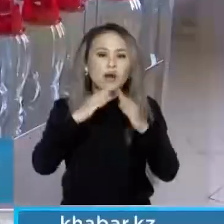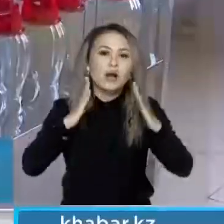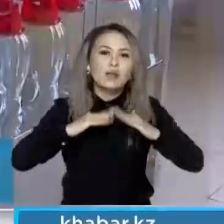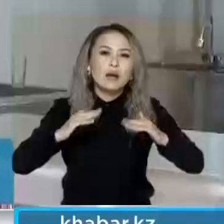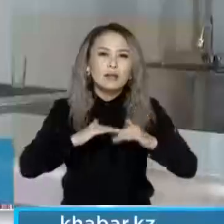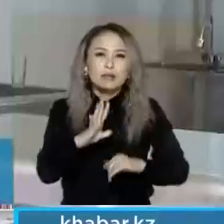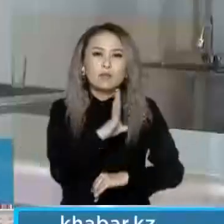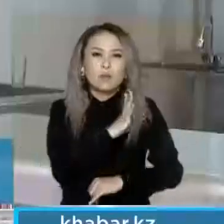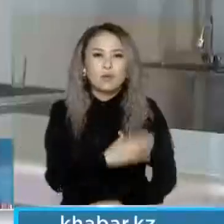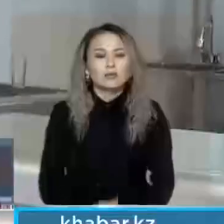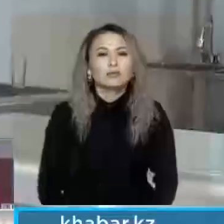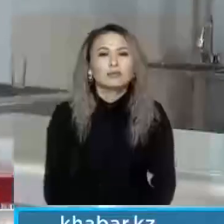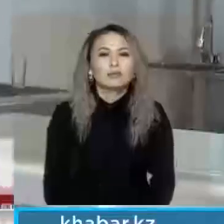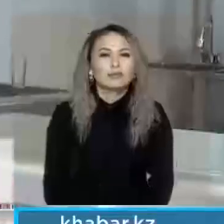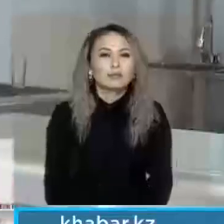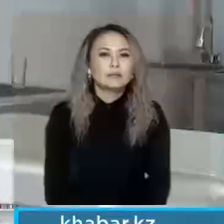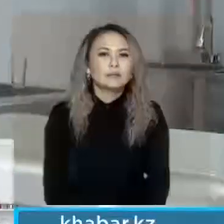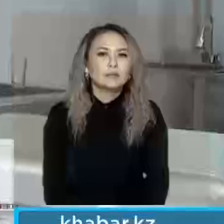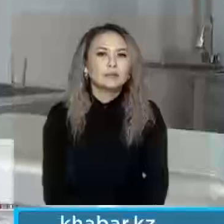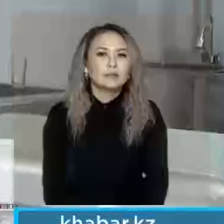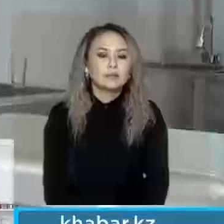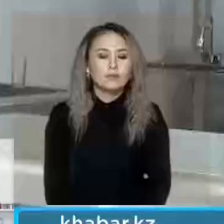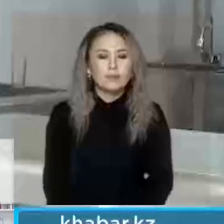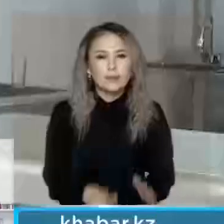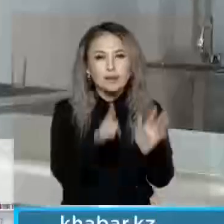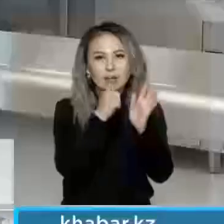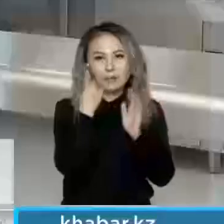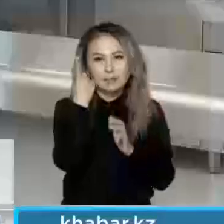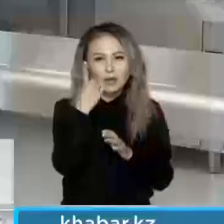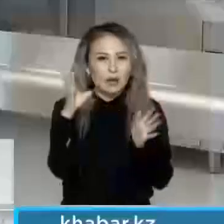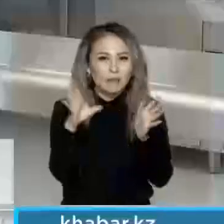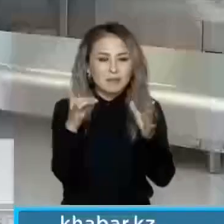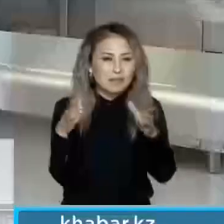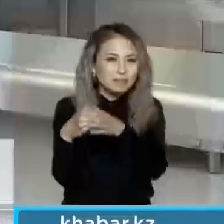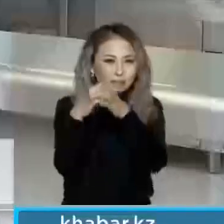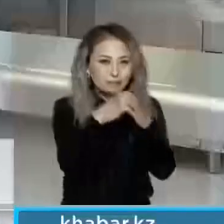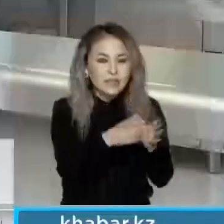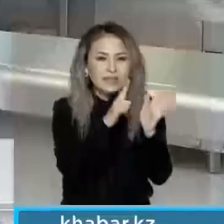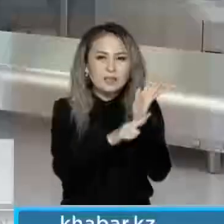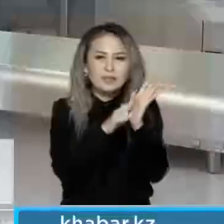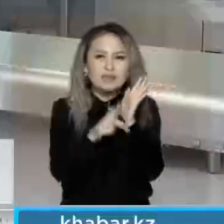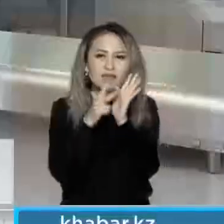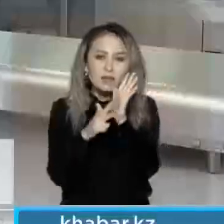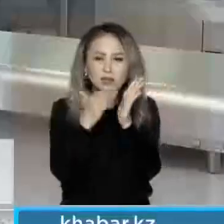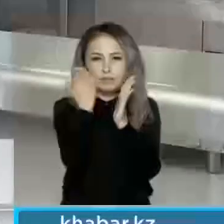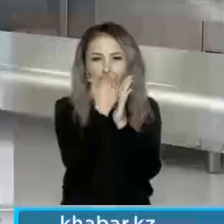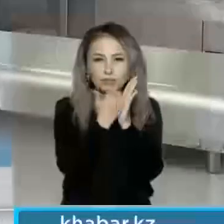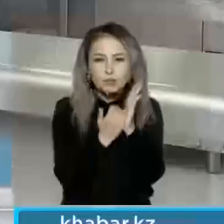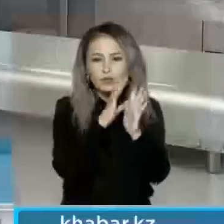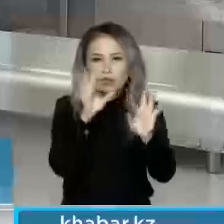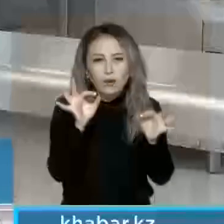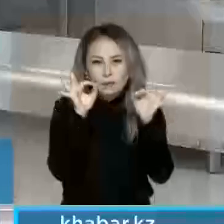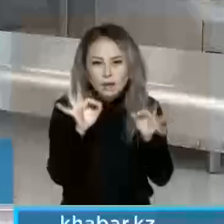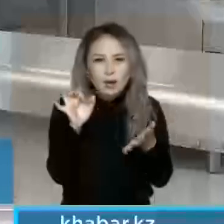болған. Бір кезеңде біз 80-100 баланы жібереміз. Құжаттарымыз бәрі дұрыс, сан менюмен бәрі дұрыс